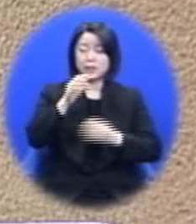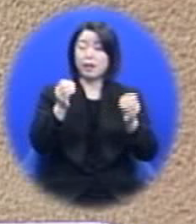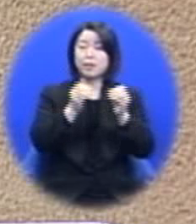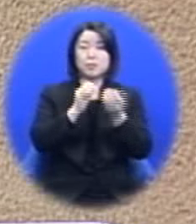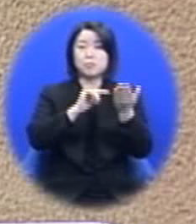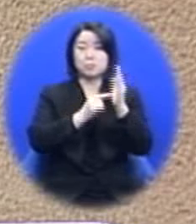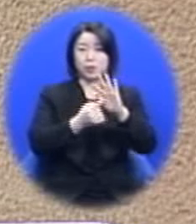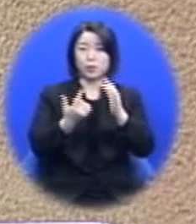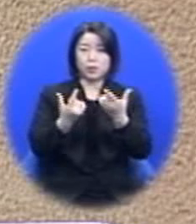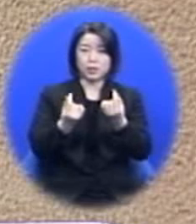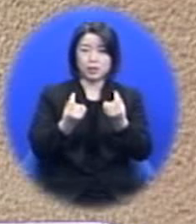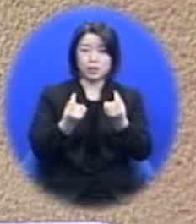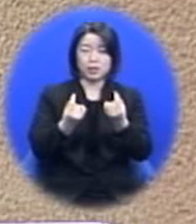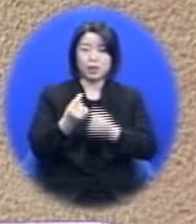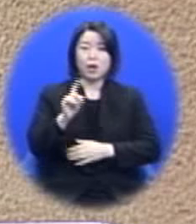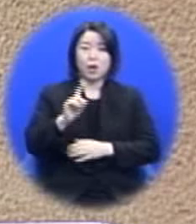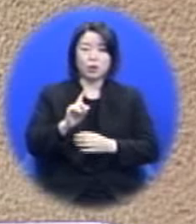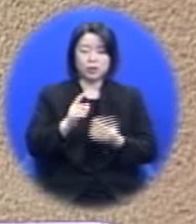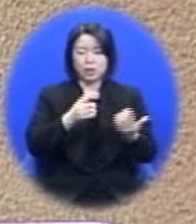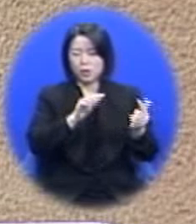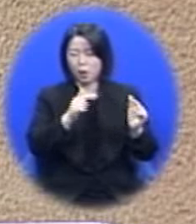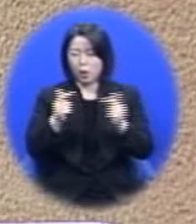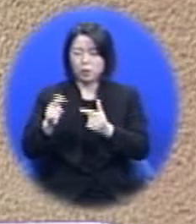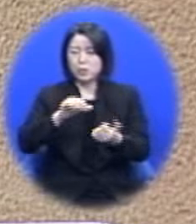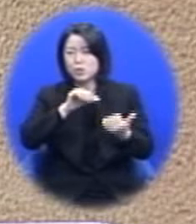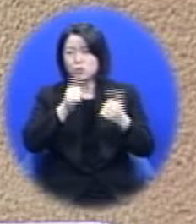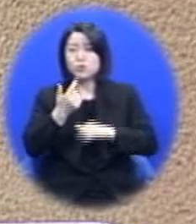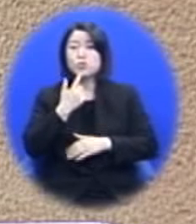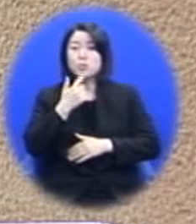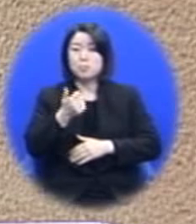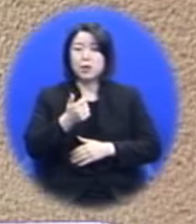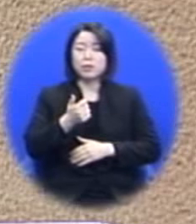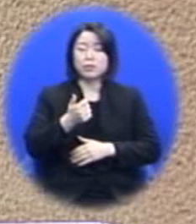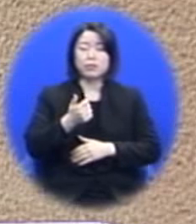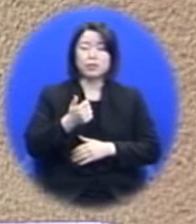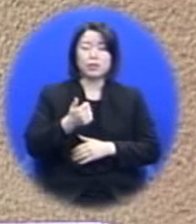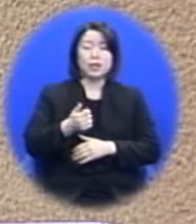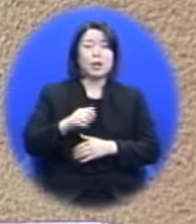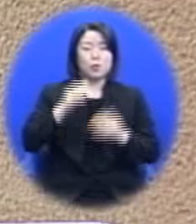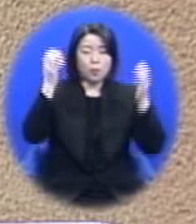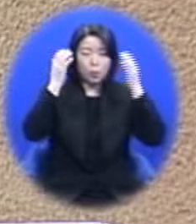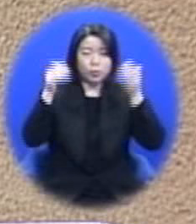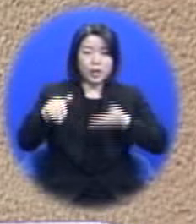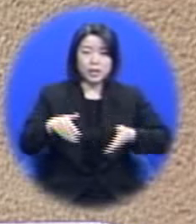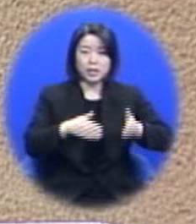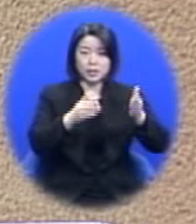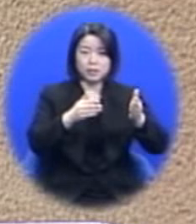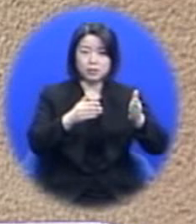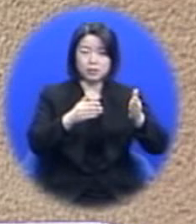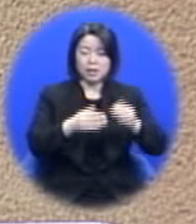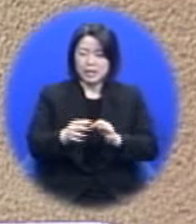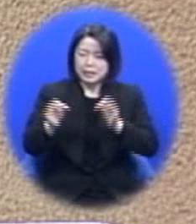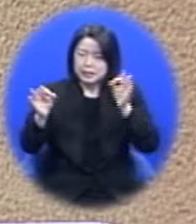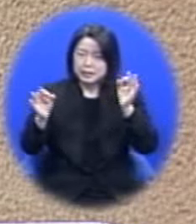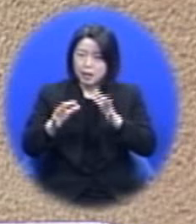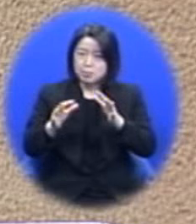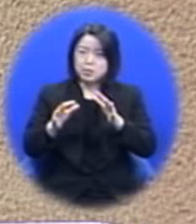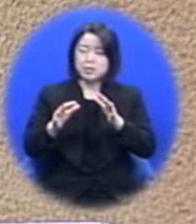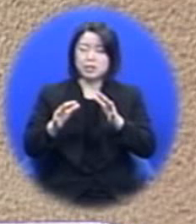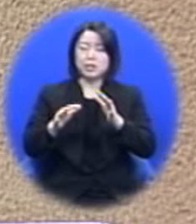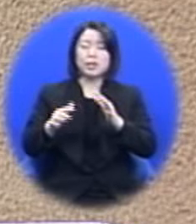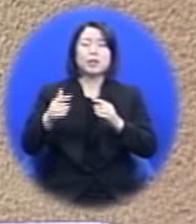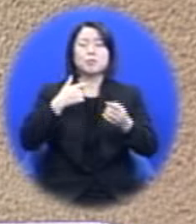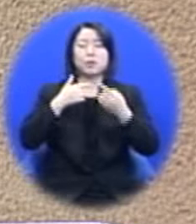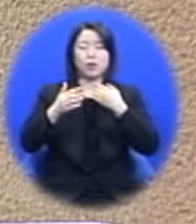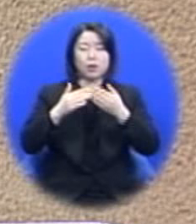표현이에요. 어떻게 그렇게 여러 번 죽을 뻔했던 그 고난의 길을 잠시 당하는 고난, 환난에